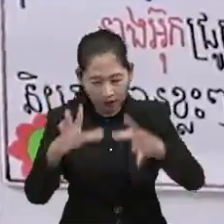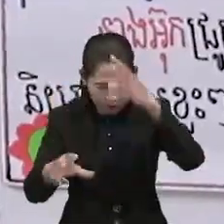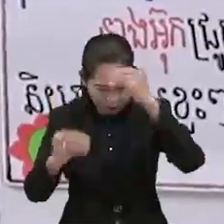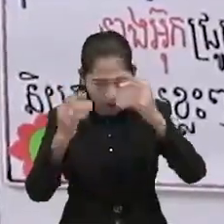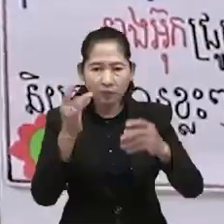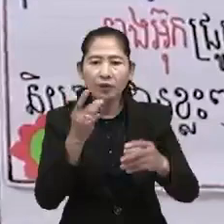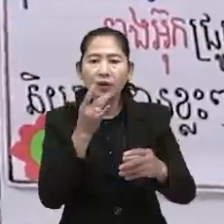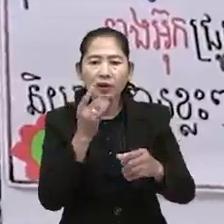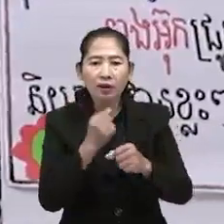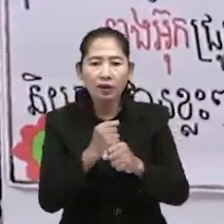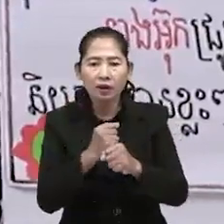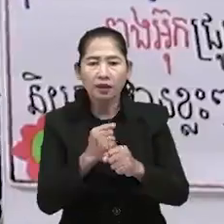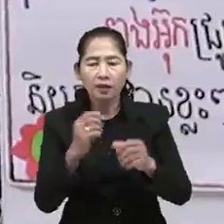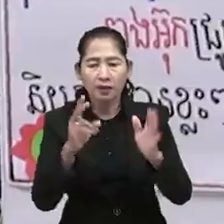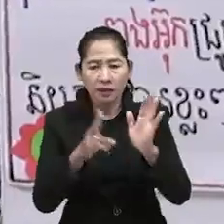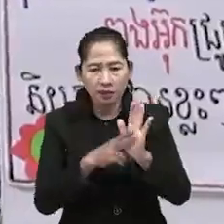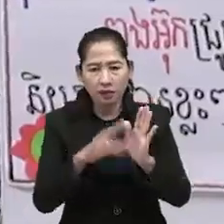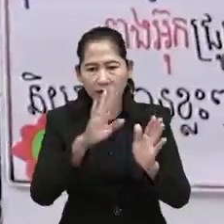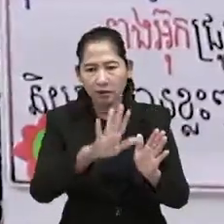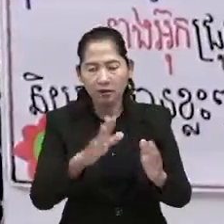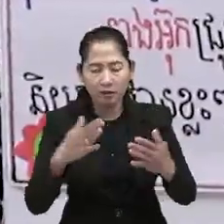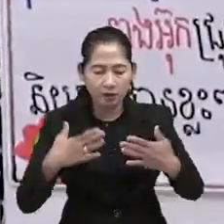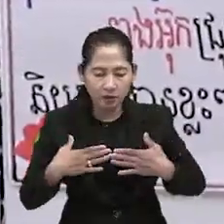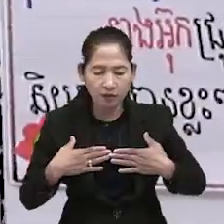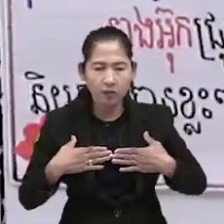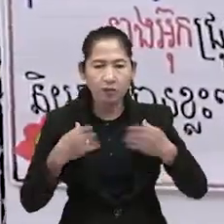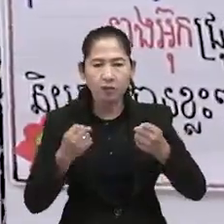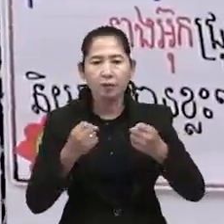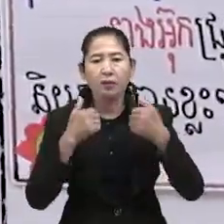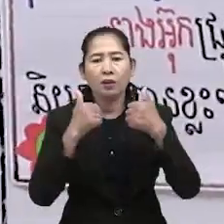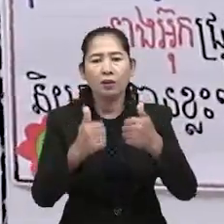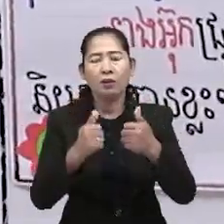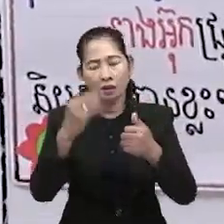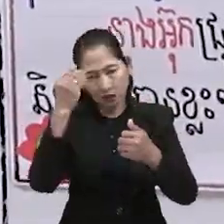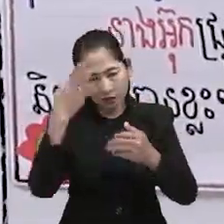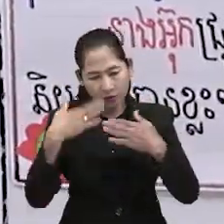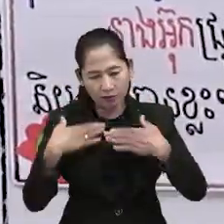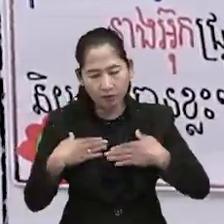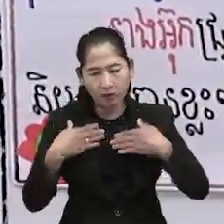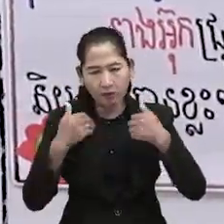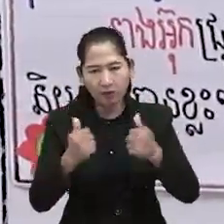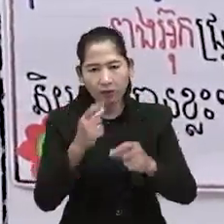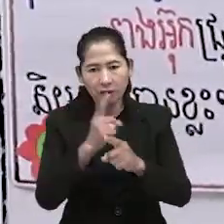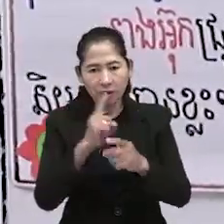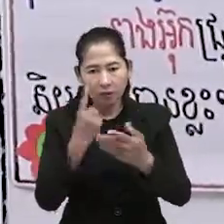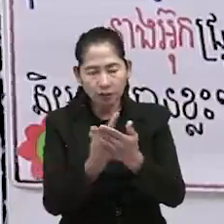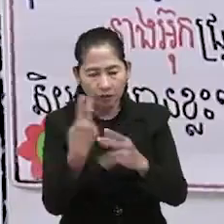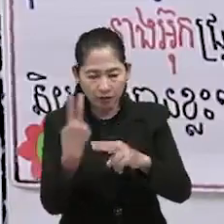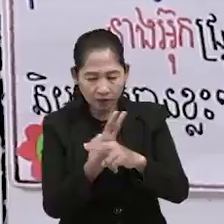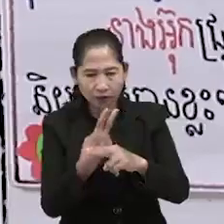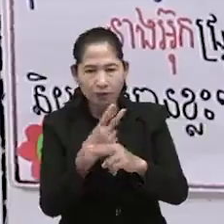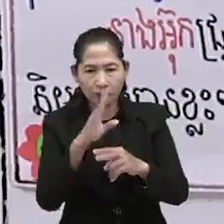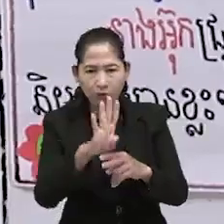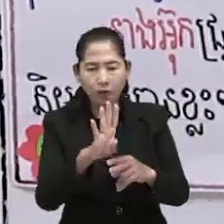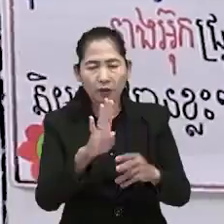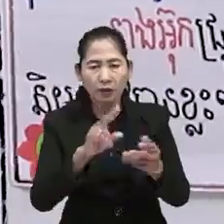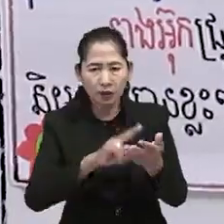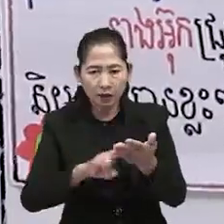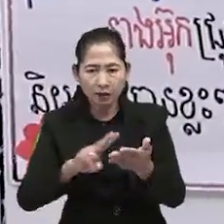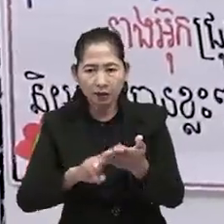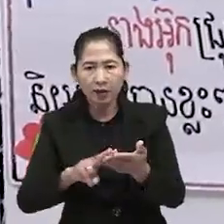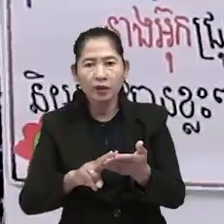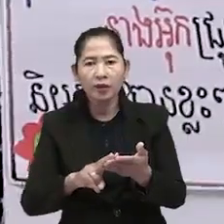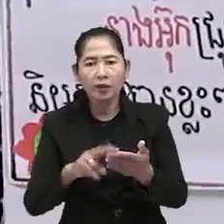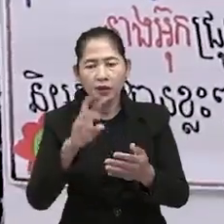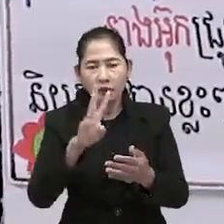បានដើម្បីធ្វើកិច្ចការមួយបានច្បាស់លាស់តើតើកូនមានសុខភាពល្អណាកូនណាអញ្ចឹងដើម្បីមានសុខភាពល្អកូនត្រូវតែចូលរួមអនុវត្តក្បួនអនាម័យណាកូ